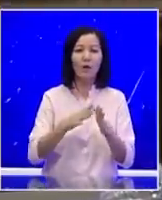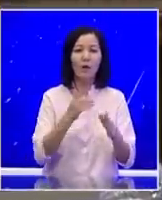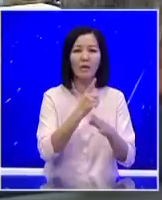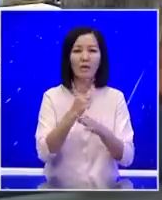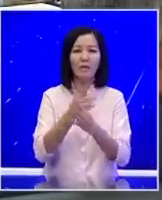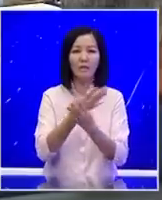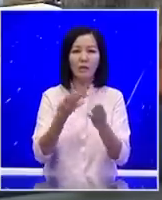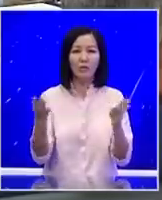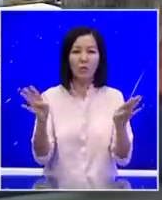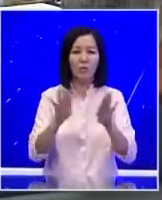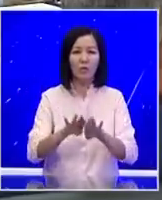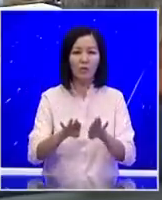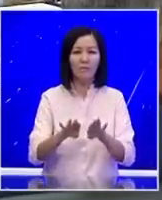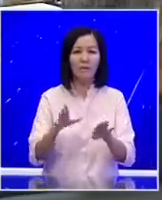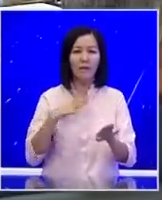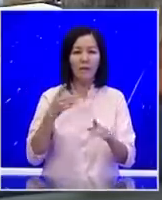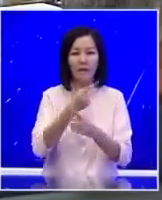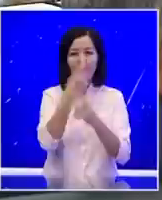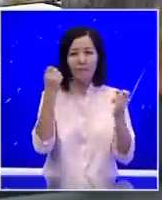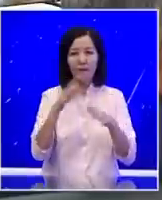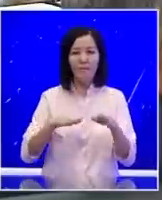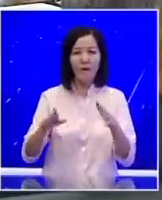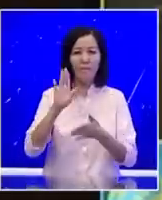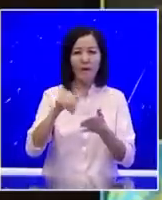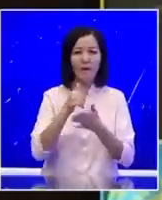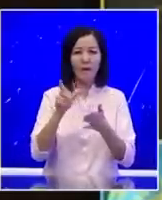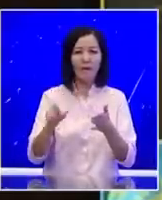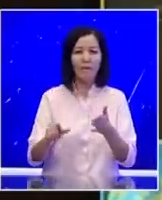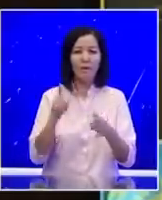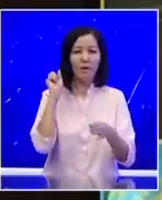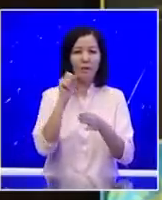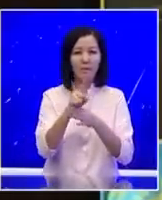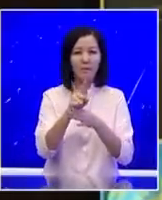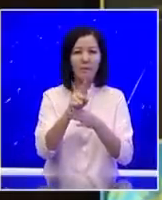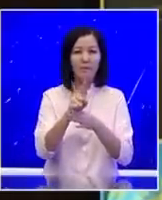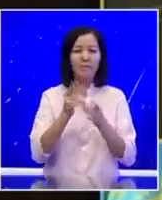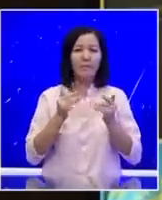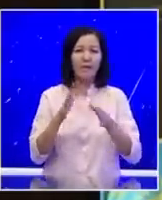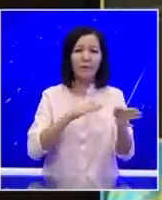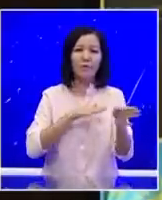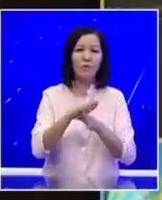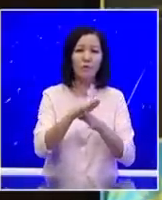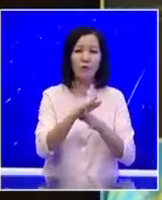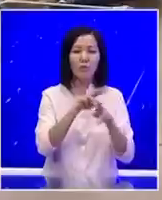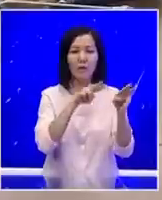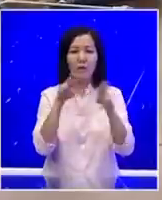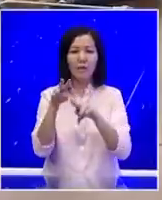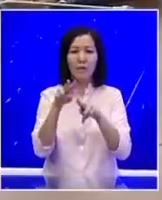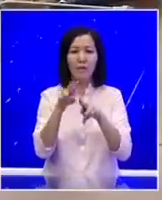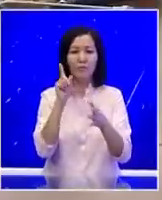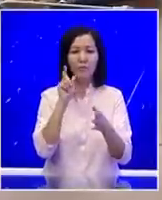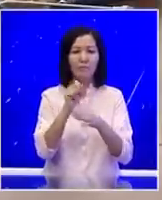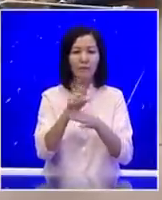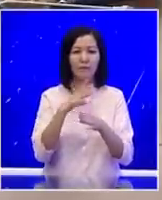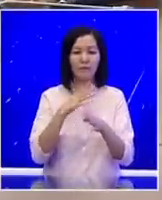карантинге толықтай жабылғаны мәлім. Осыған байланысты аймақ басшысы жауаптыларға нұсқау тапсырма беріп, талаптардың орындалуын қадағалауға алдын